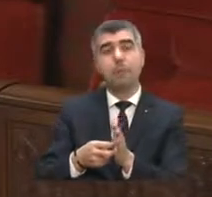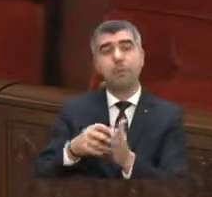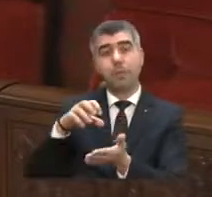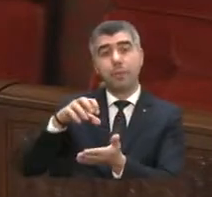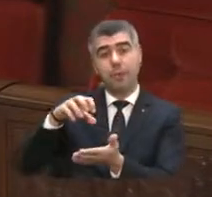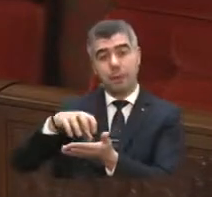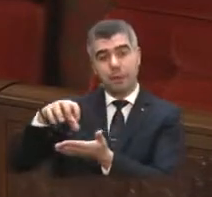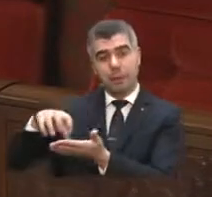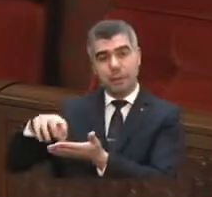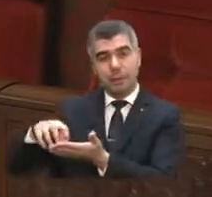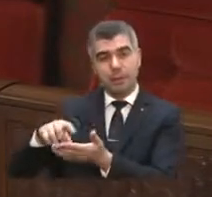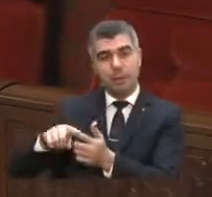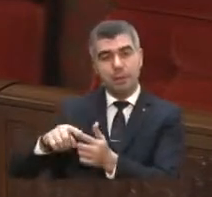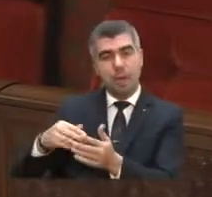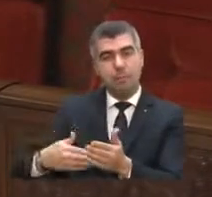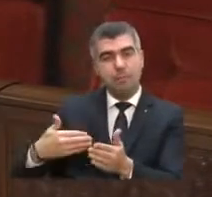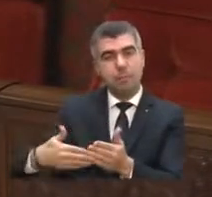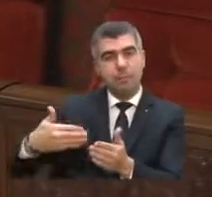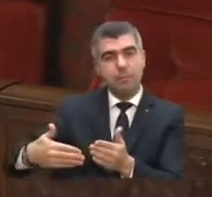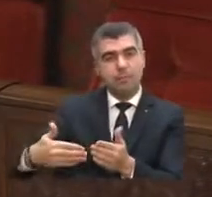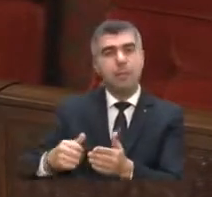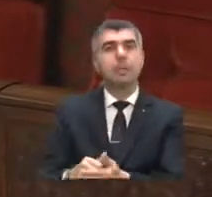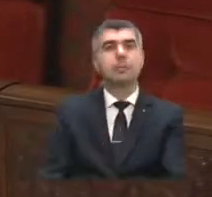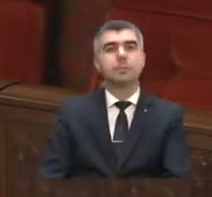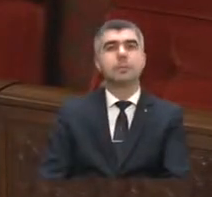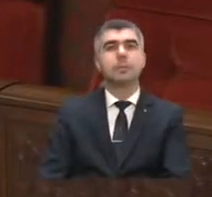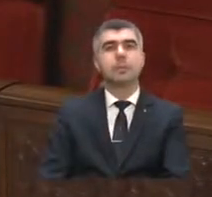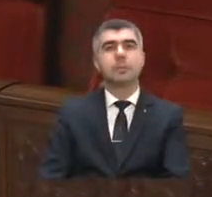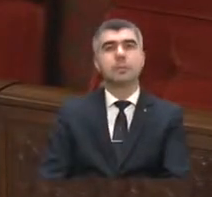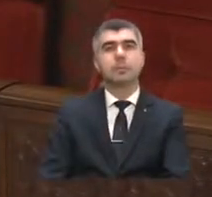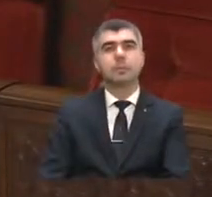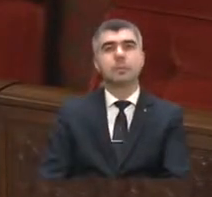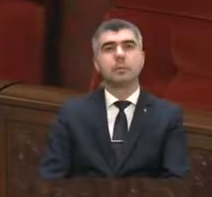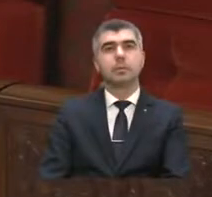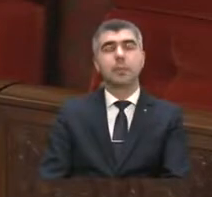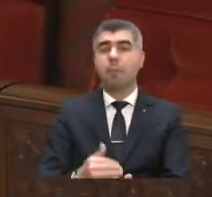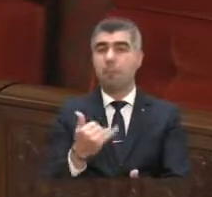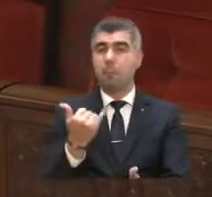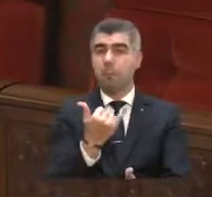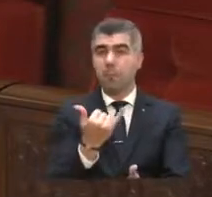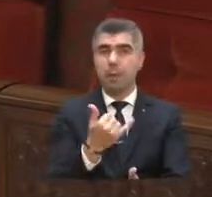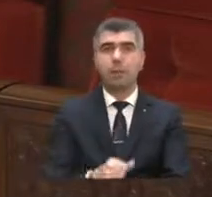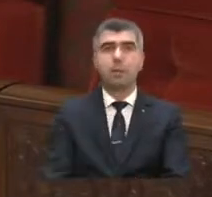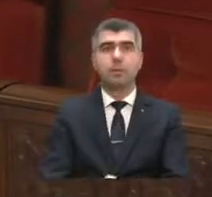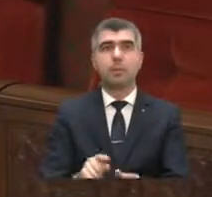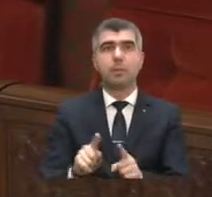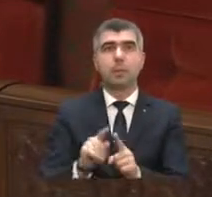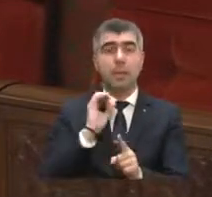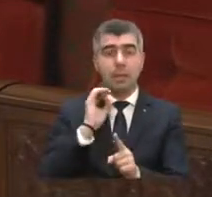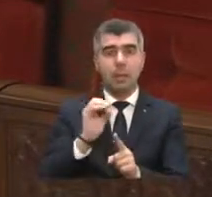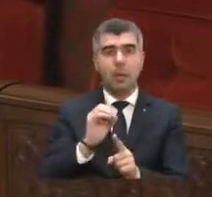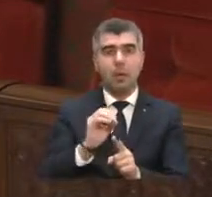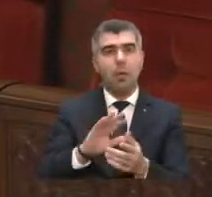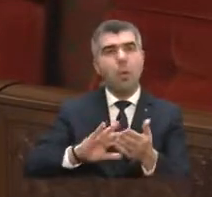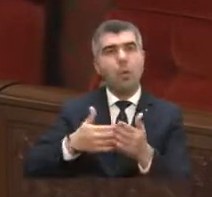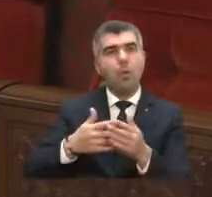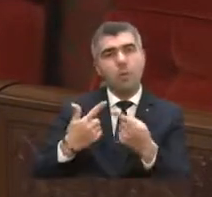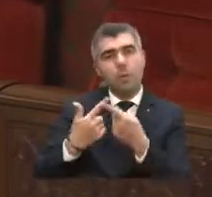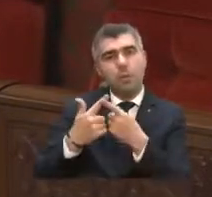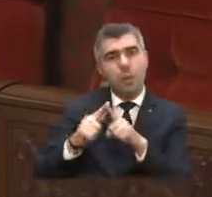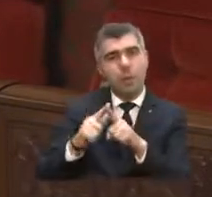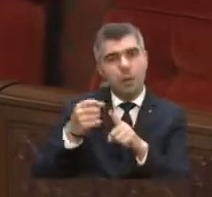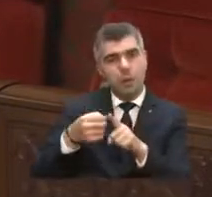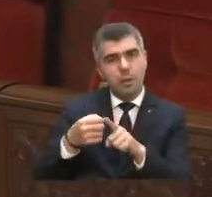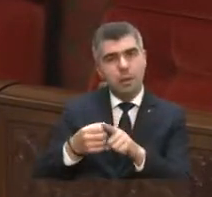هذه المحطات اللي تكتسي أهمية كبيرة بالنسبة للحياة اليومية لمستعملي القطار، ولكن